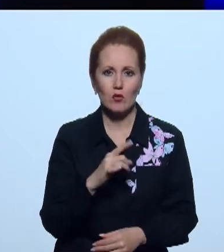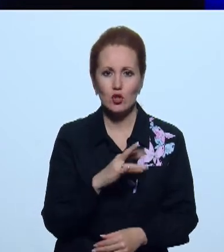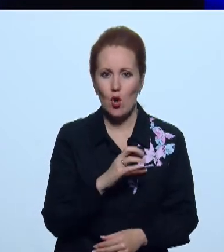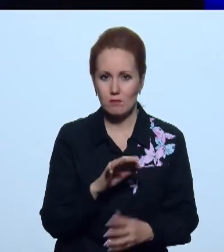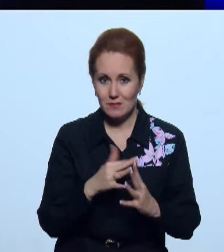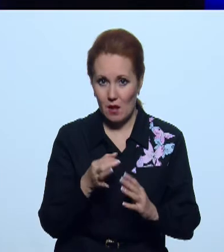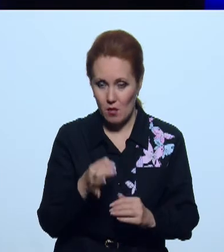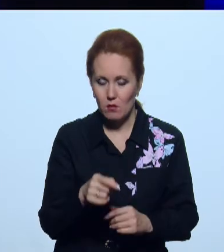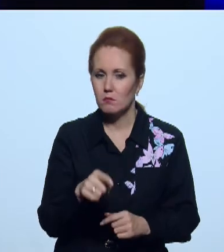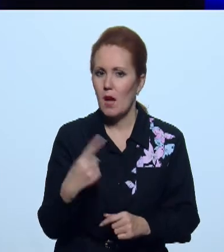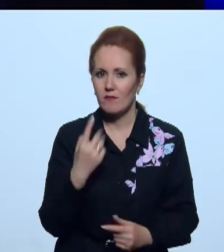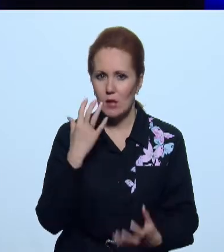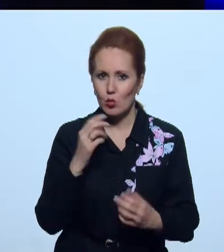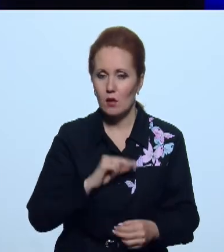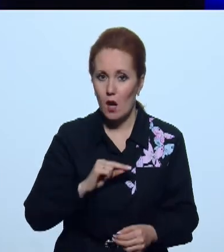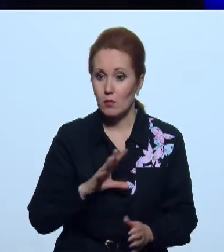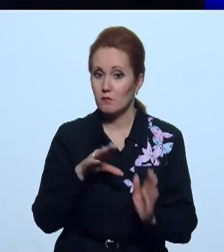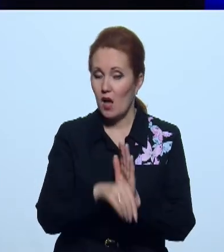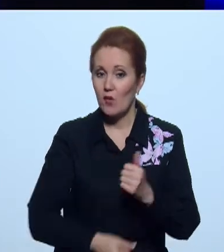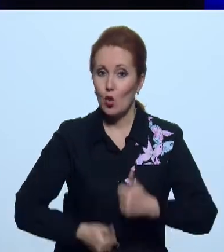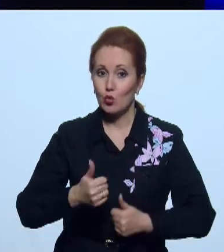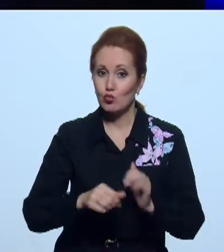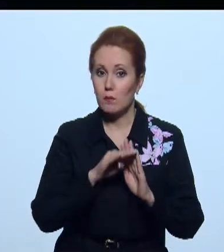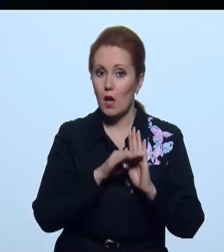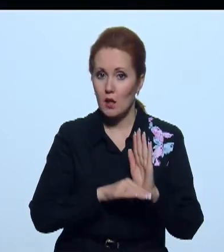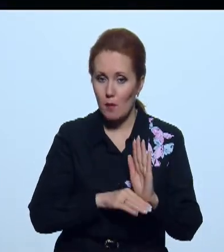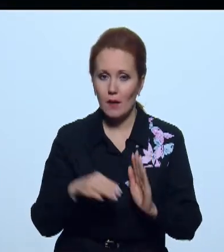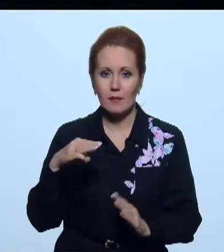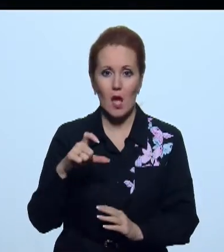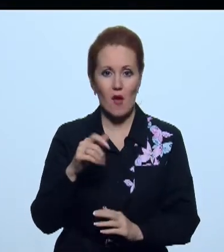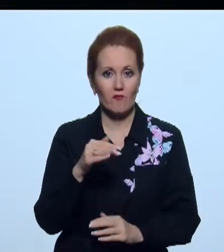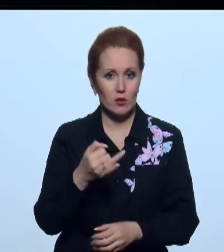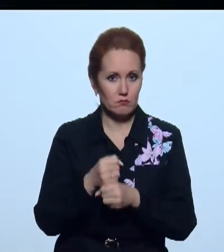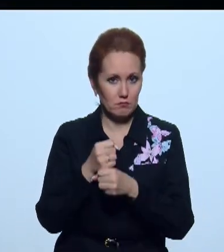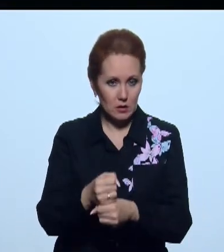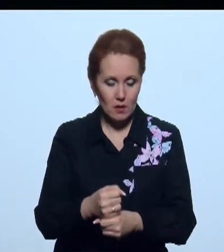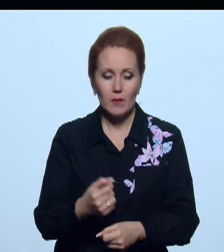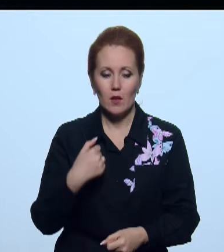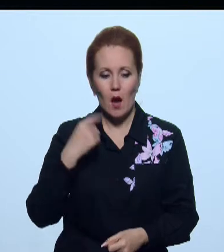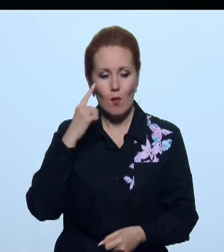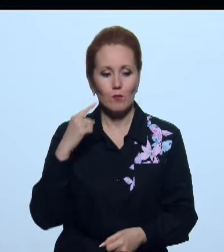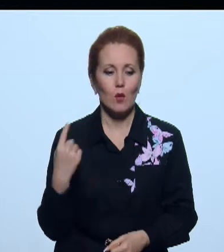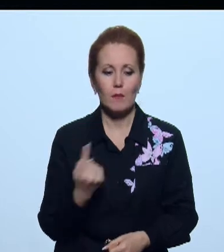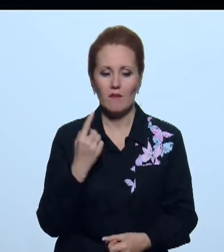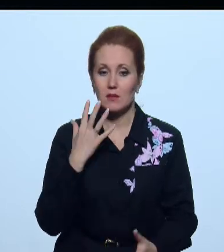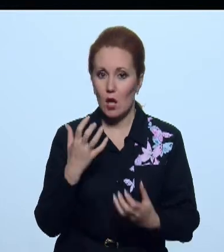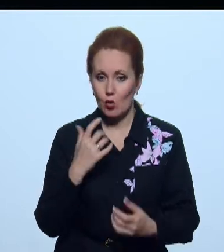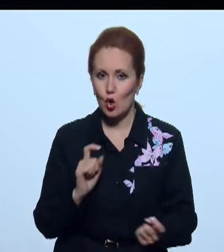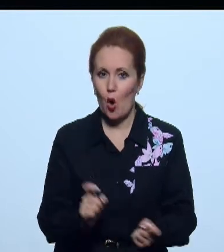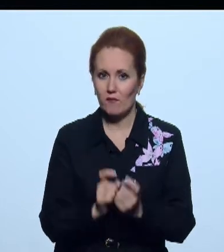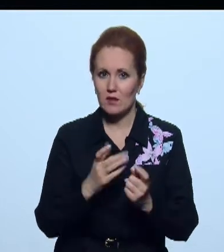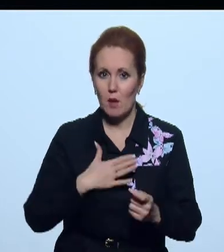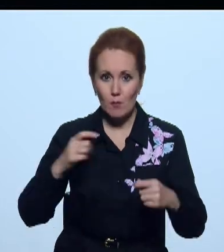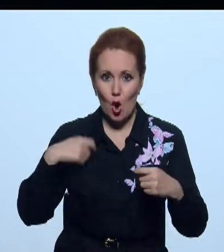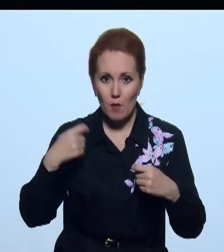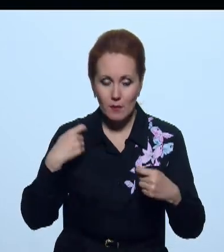Первая такая серьезная работа, которая вошла в конкурсную программу ТЭФИ. И это был, я помню, первый такой серьезный конфликт с моим